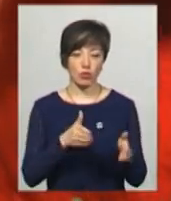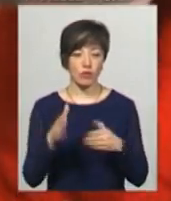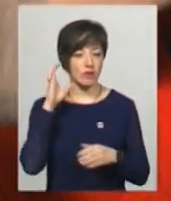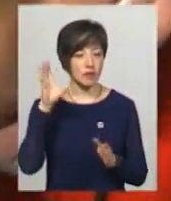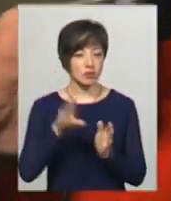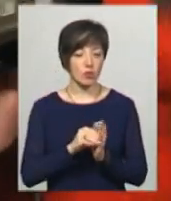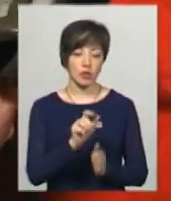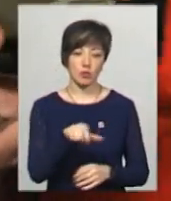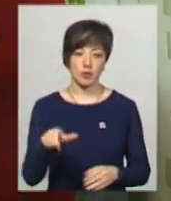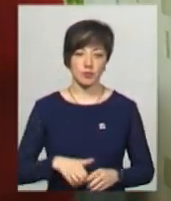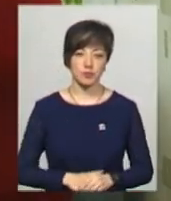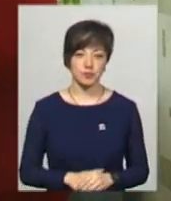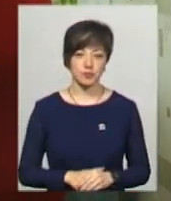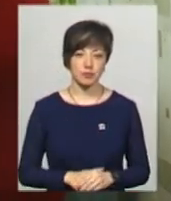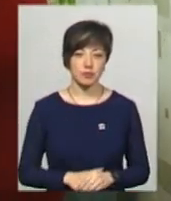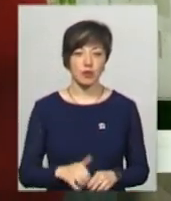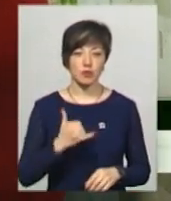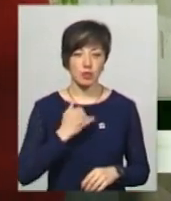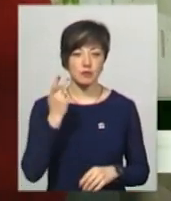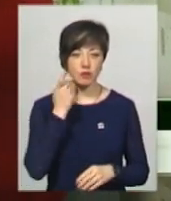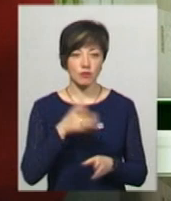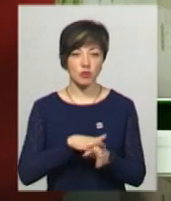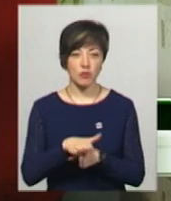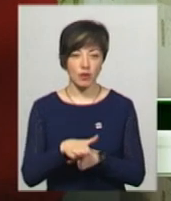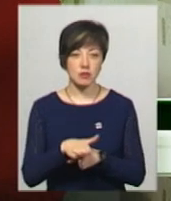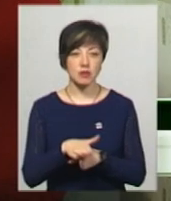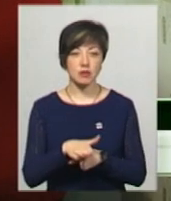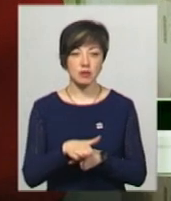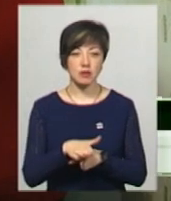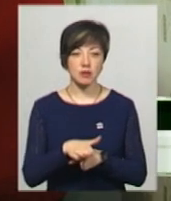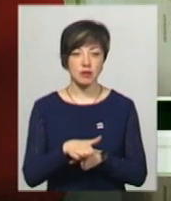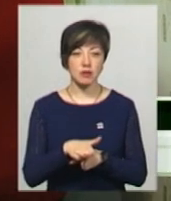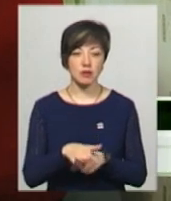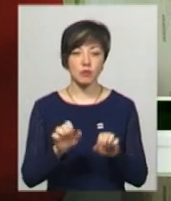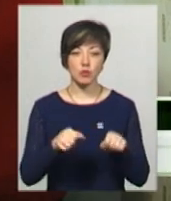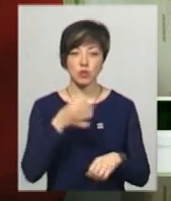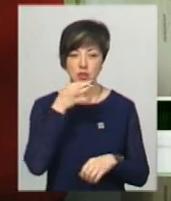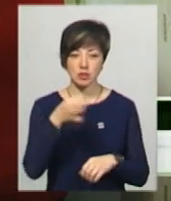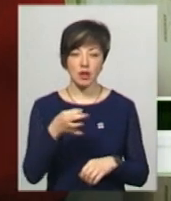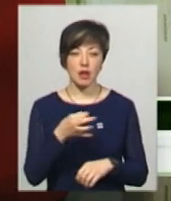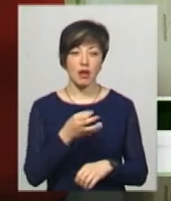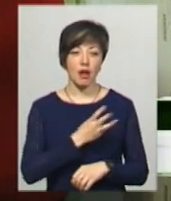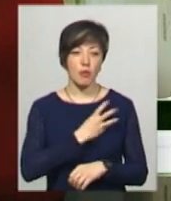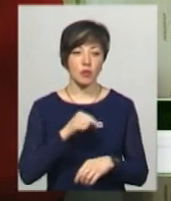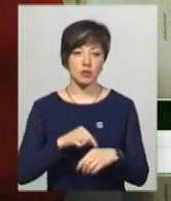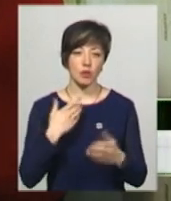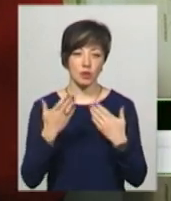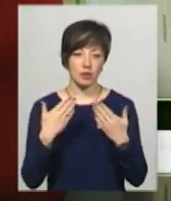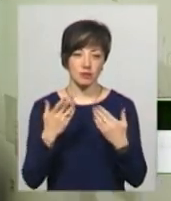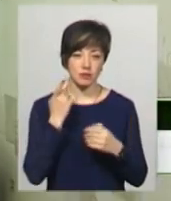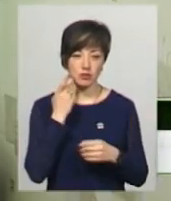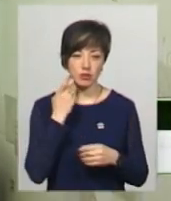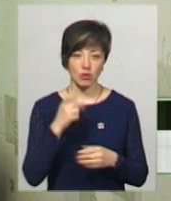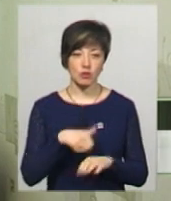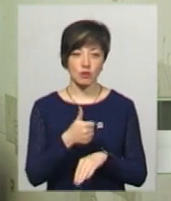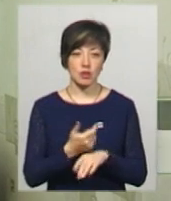вислухати відвідувачів. У нас завжди відбувається, як можна сказати, емоційний контакт завжди відбувається.